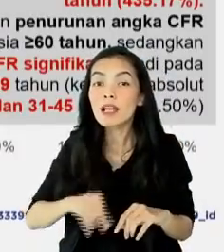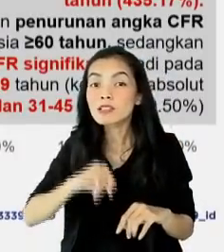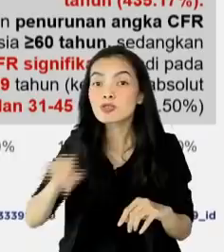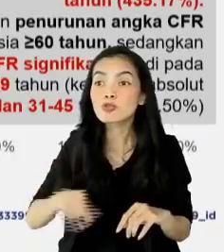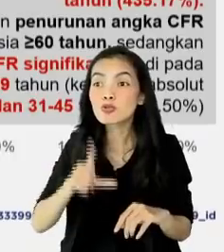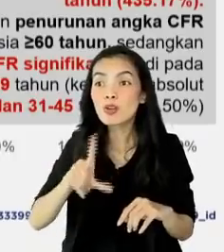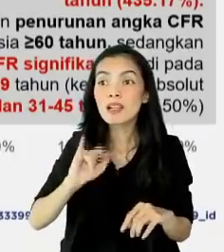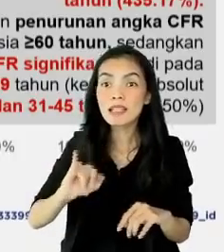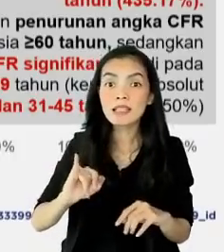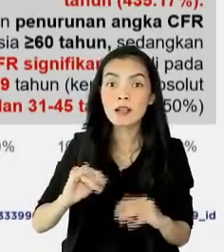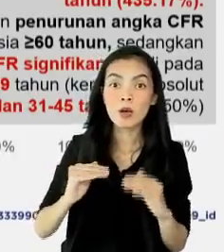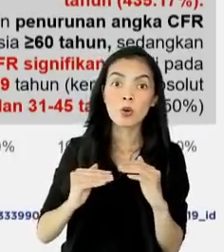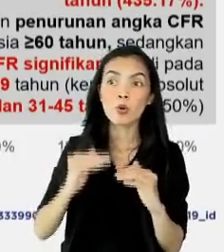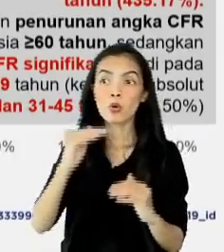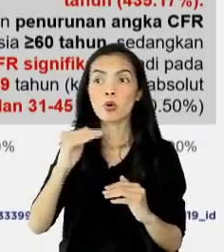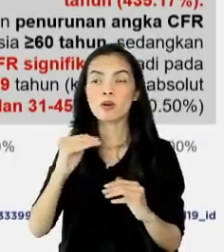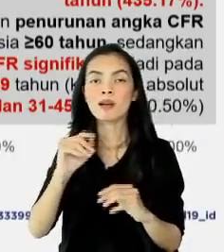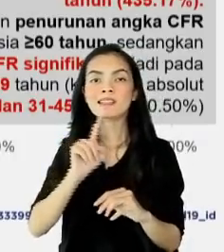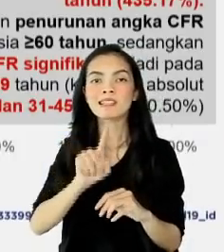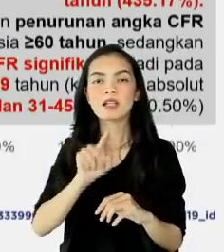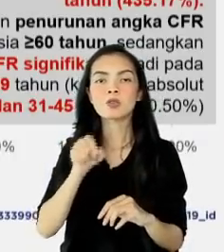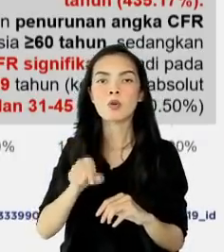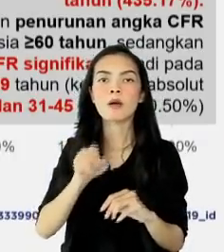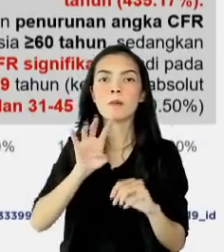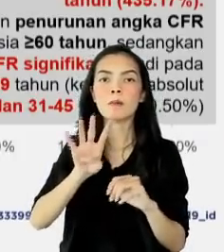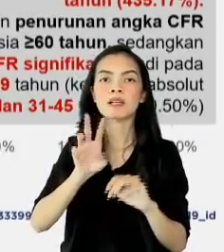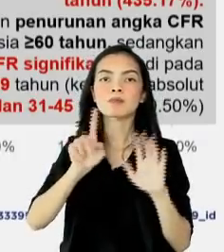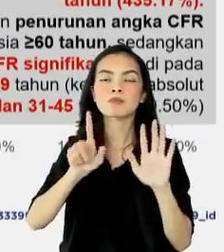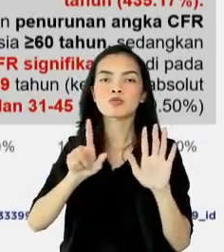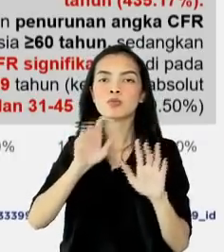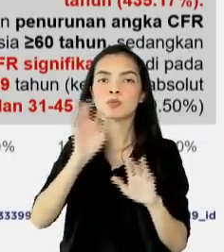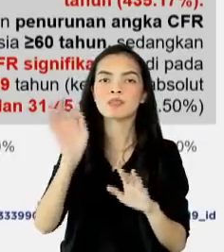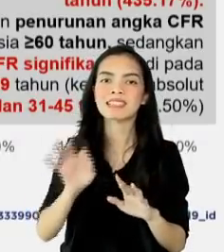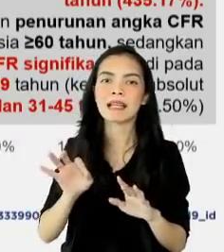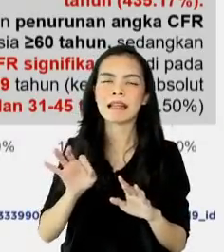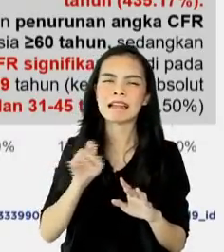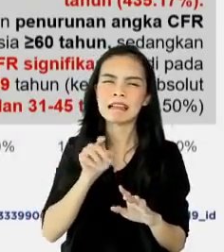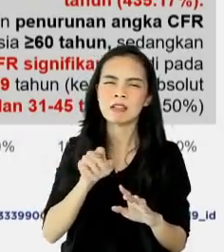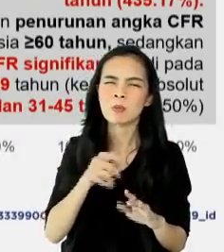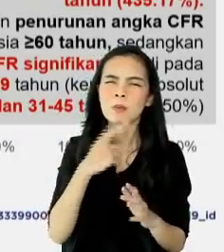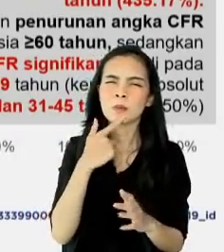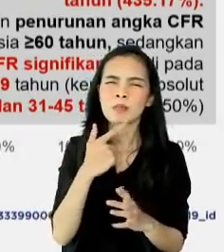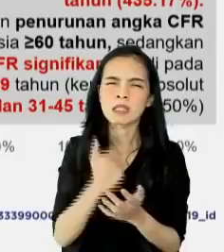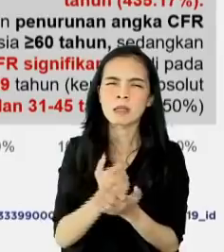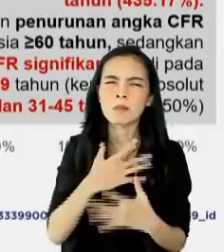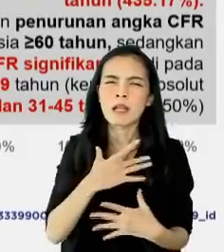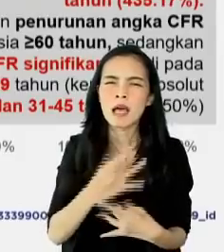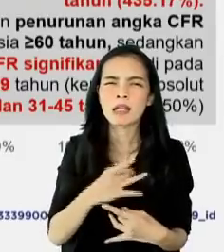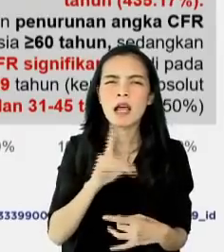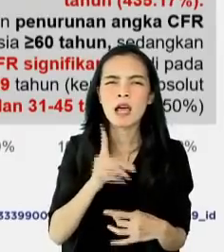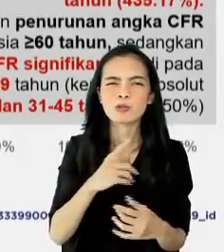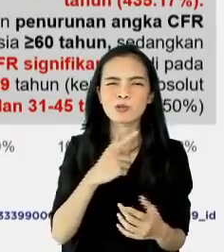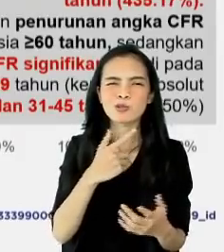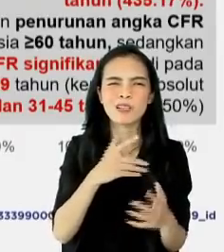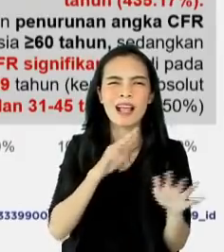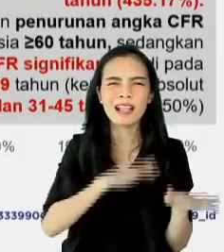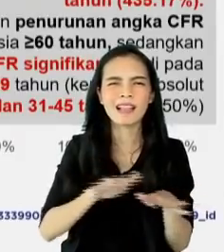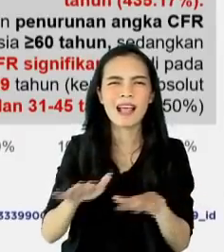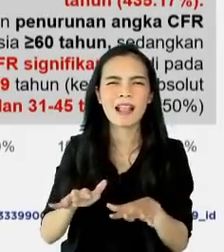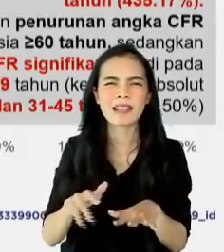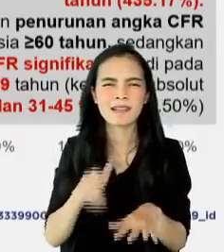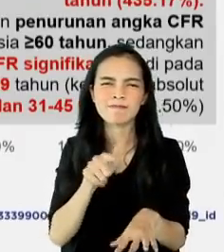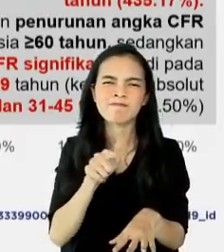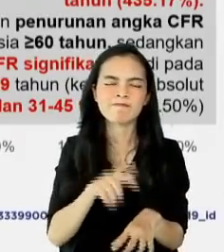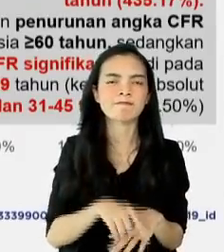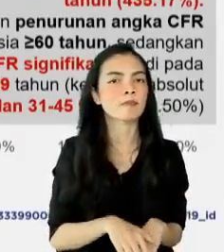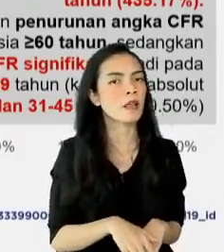Jadi ini ternyata memang seperti itu kondisi kita di bulan Juli. Hal menarik yang harus kita highlight. Nah, jadi semuanya hati-hati. Ini yang paling